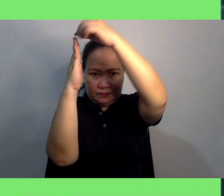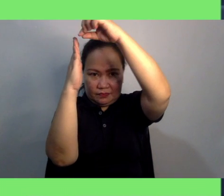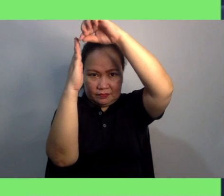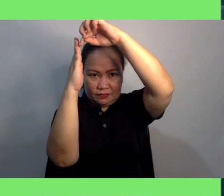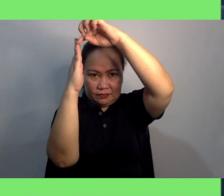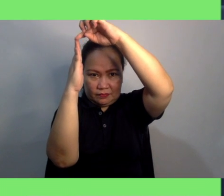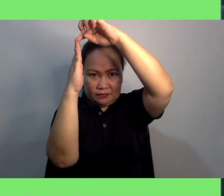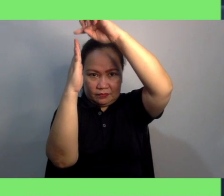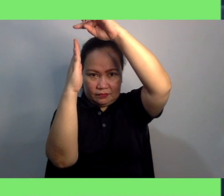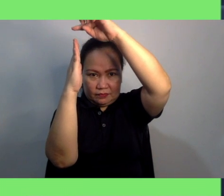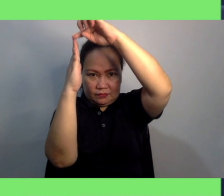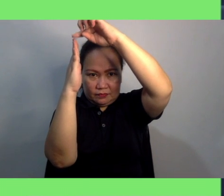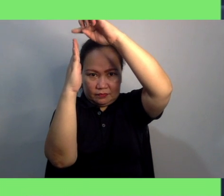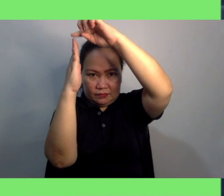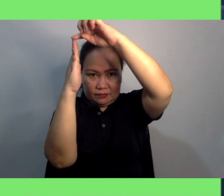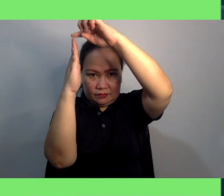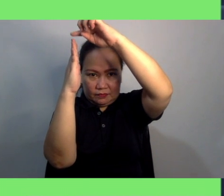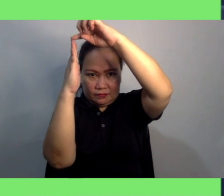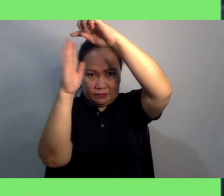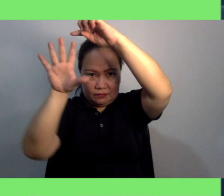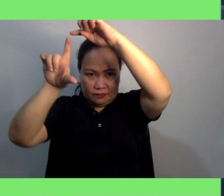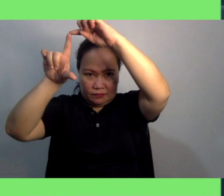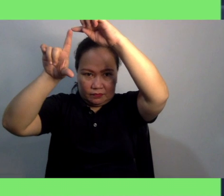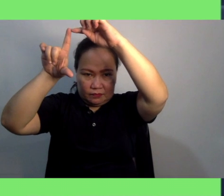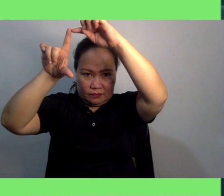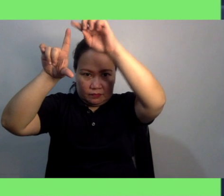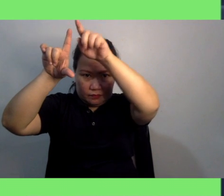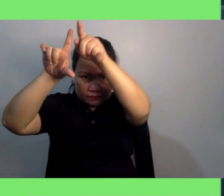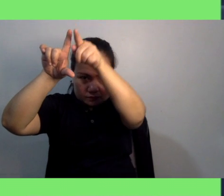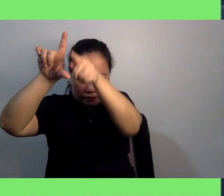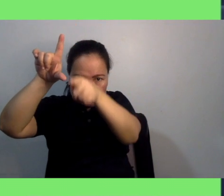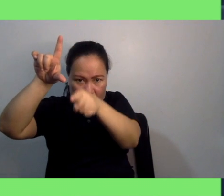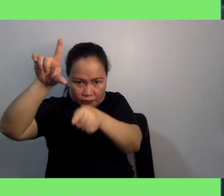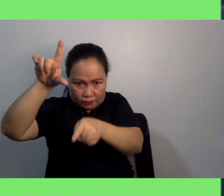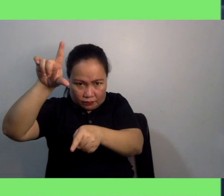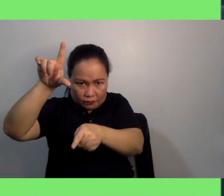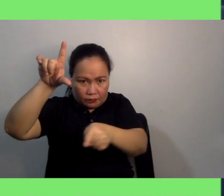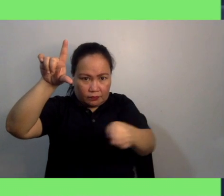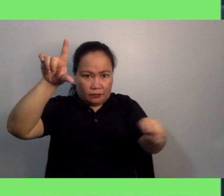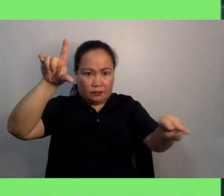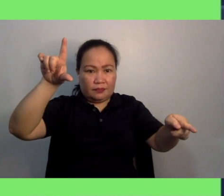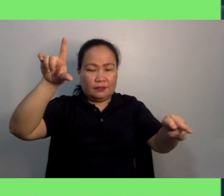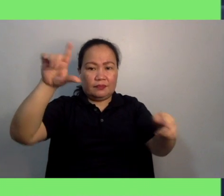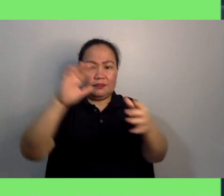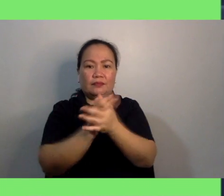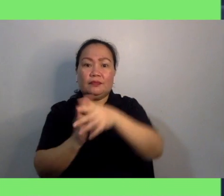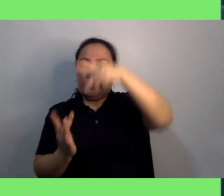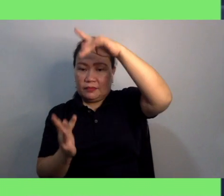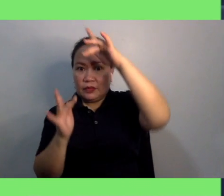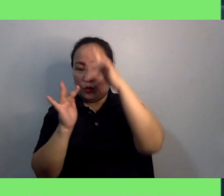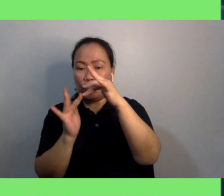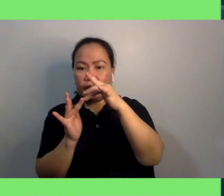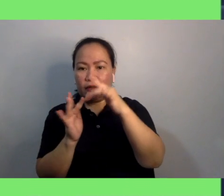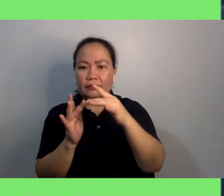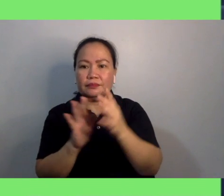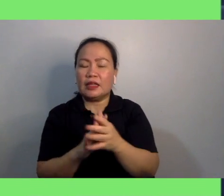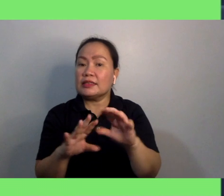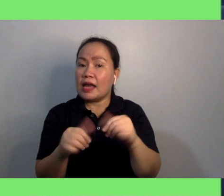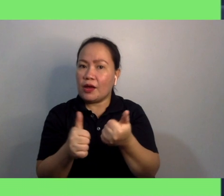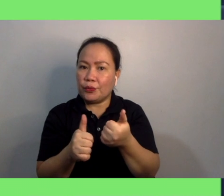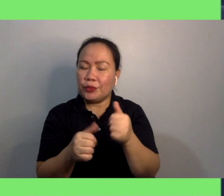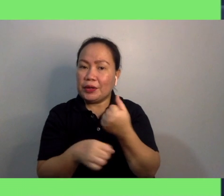ng 90, remove the protractor, connect mo yung point dun sa vertex. Okay, so that's how